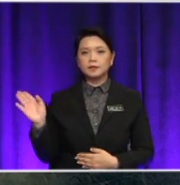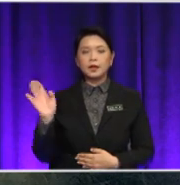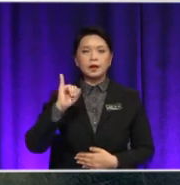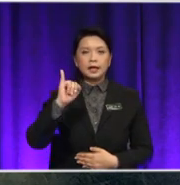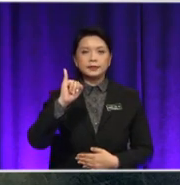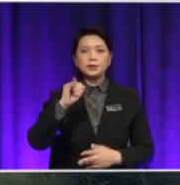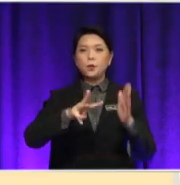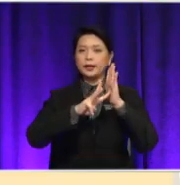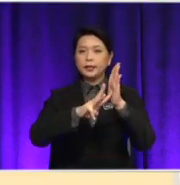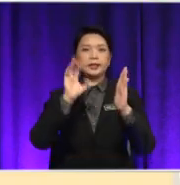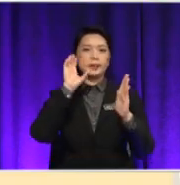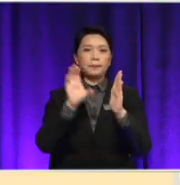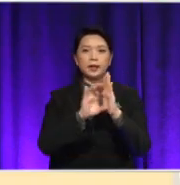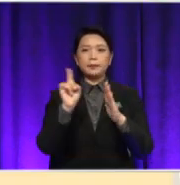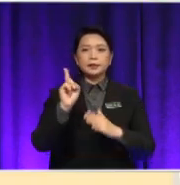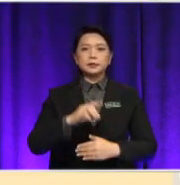mewakili gambar mana?